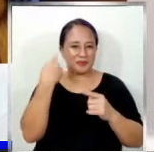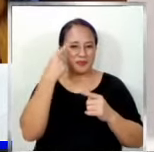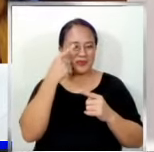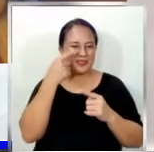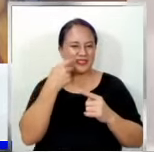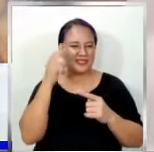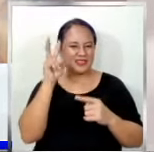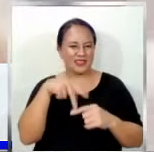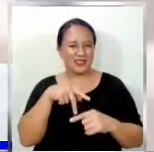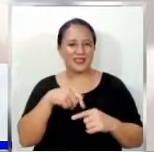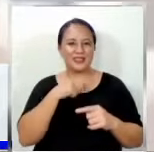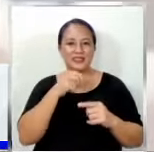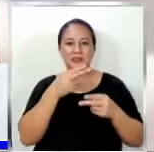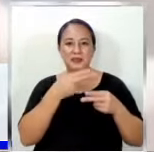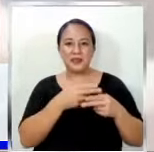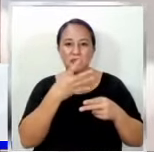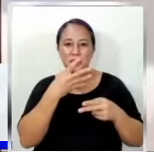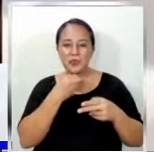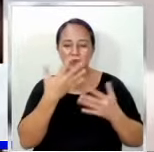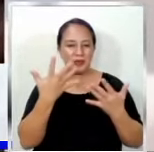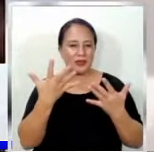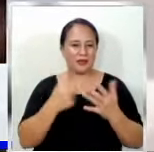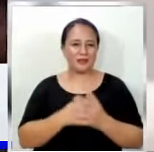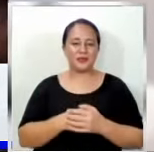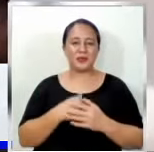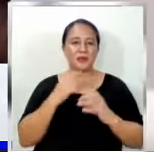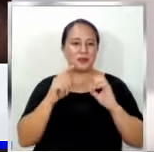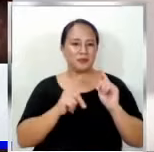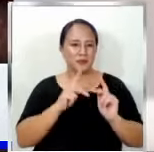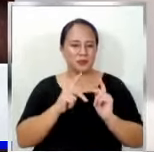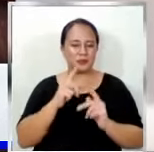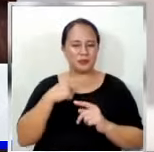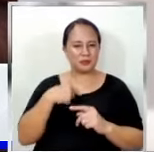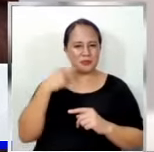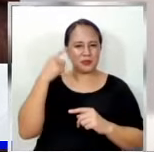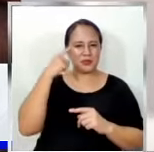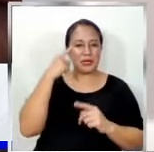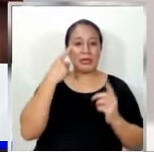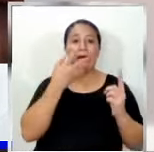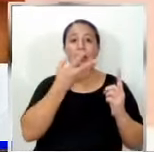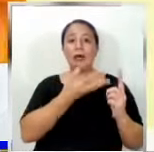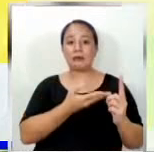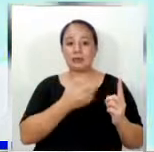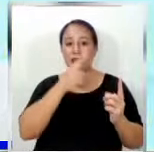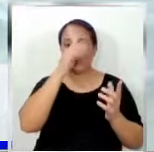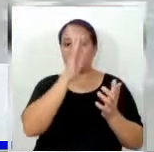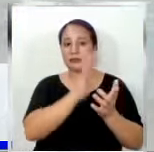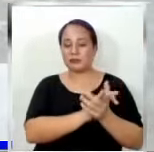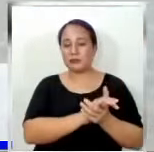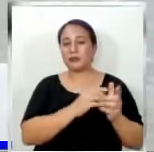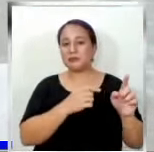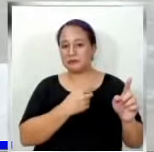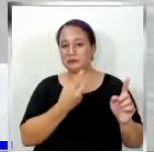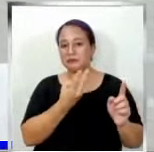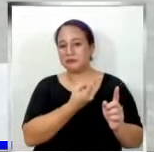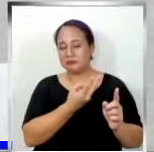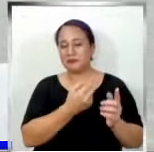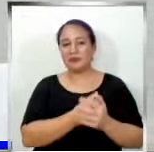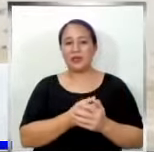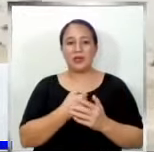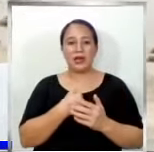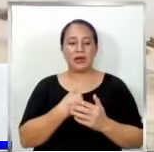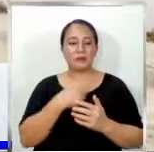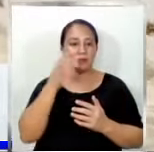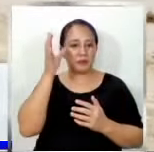niya pinangalanan. Ang mga netizen pinaniniwalaang siya ang hubby ng Legal Wife star at ang daddy ni Baby